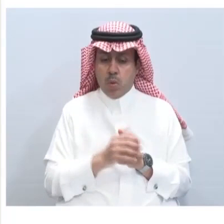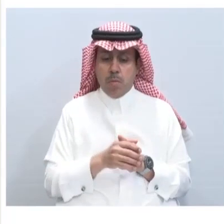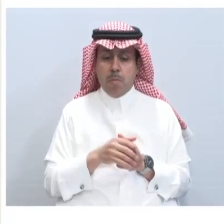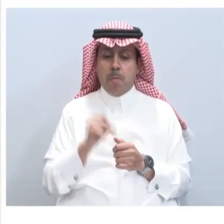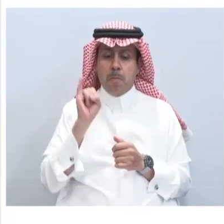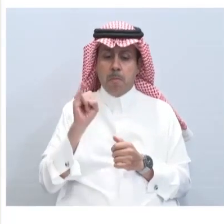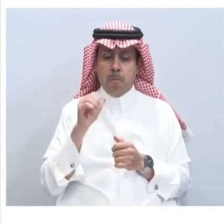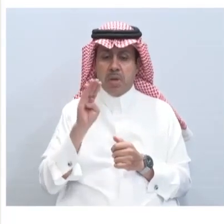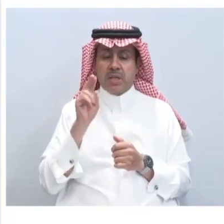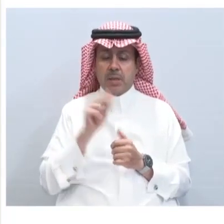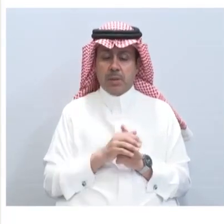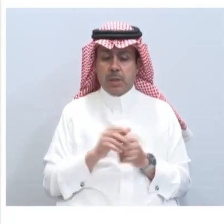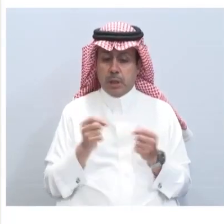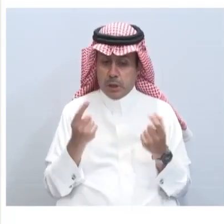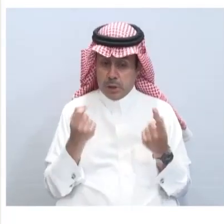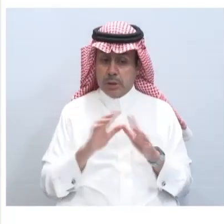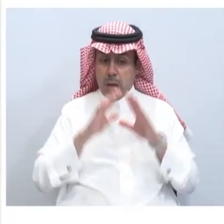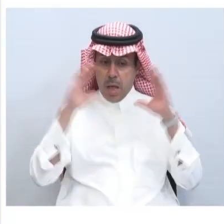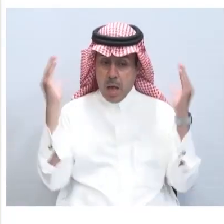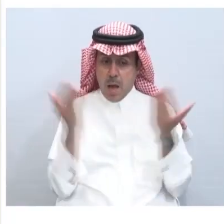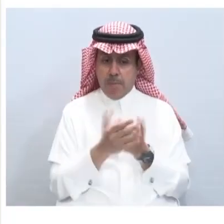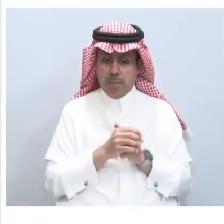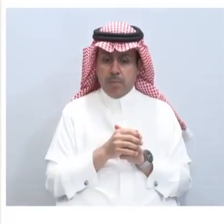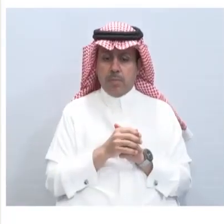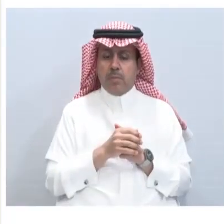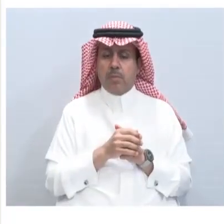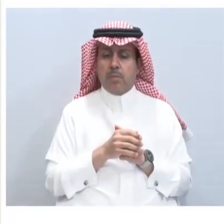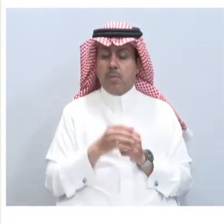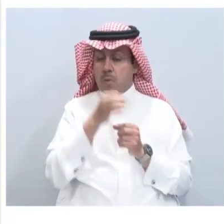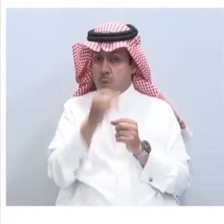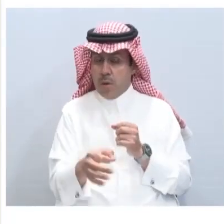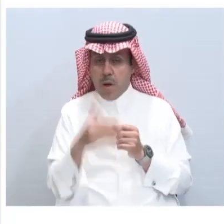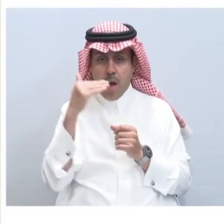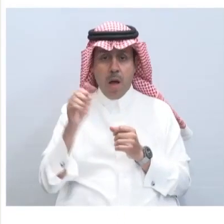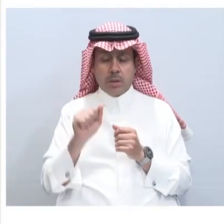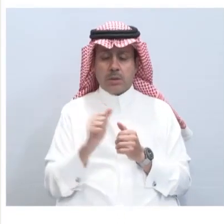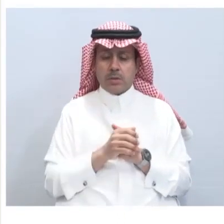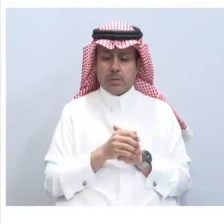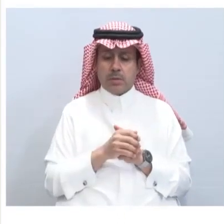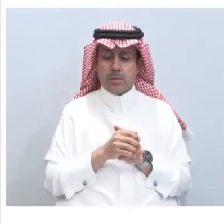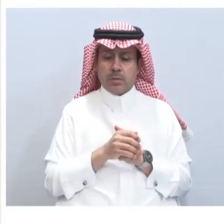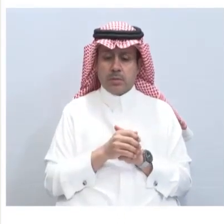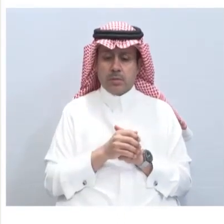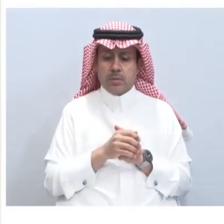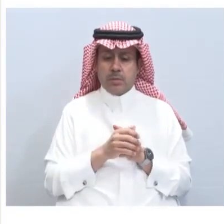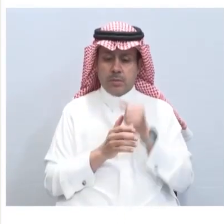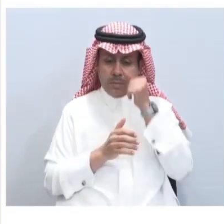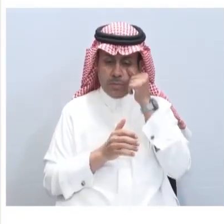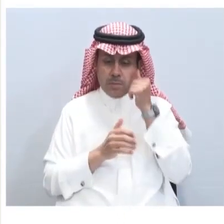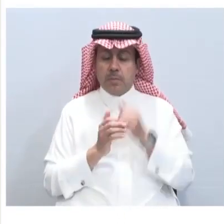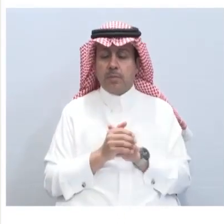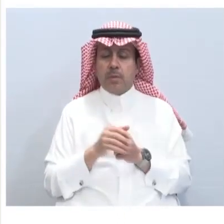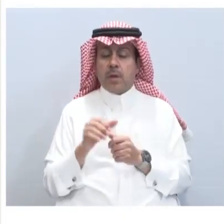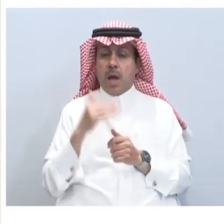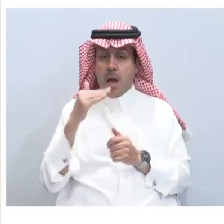الانترنت العامه ومن تلك المواقع ما هو متخصص يعني هنالك مواقع عامه تكون تغطيه بشكل